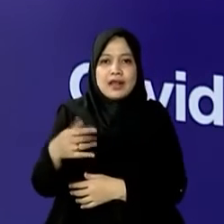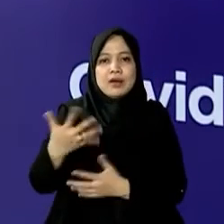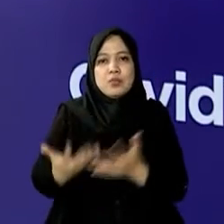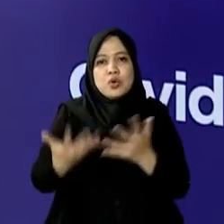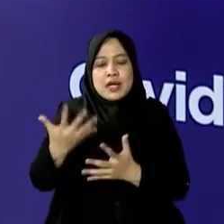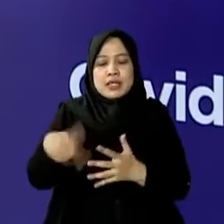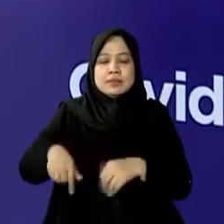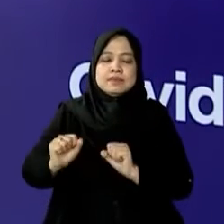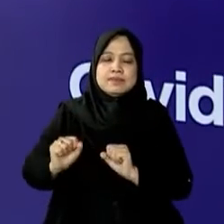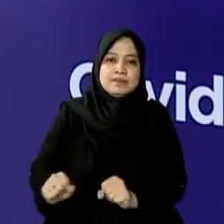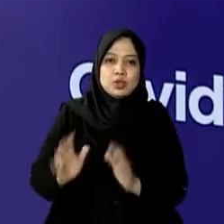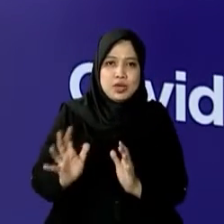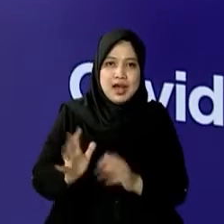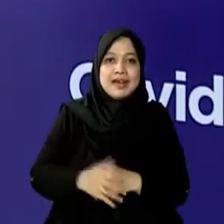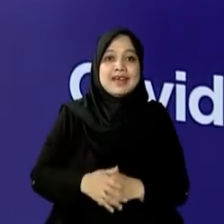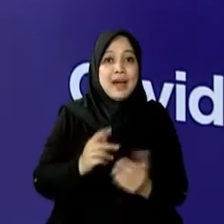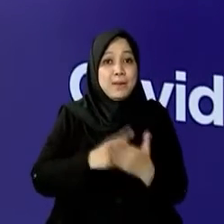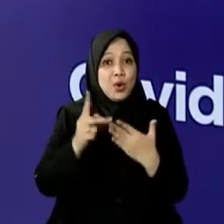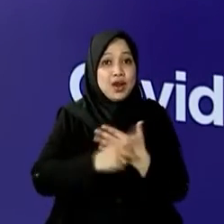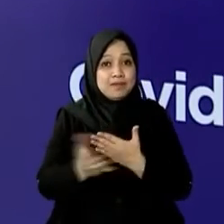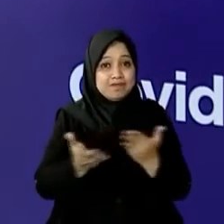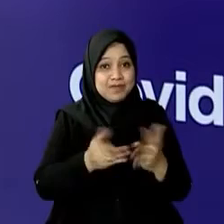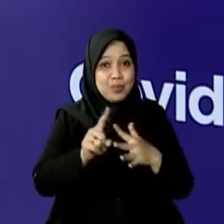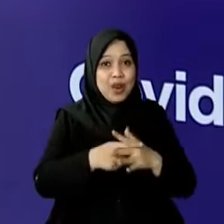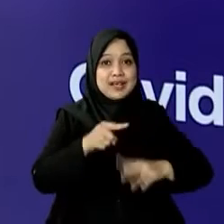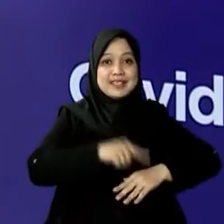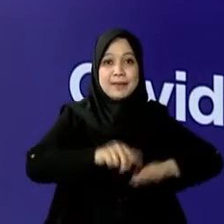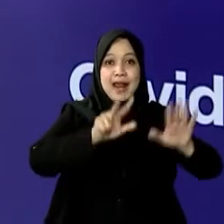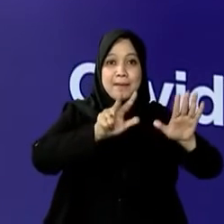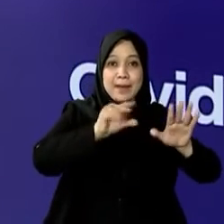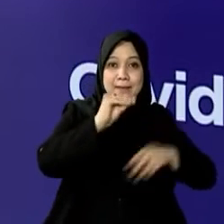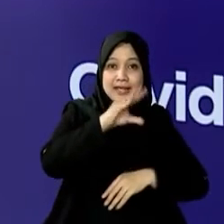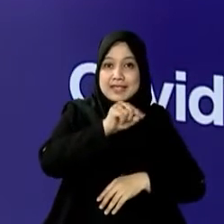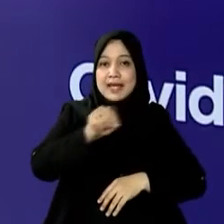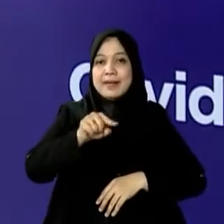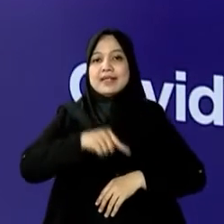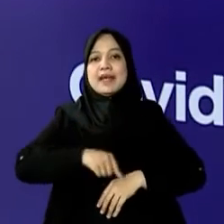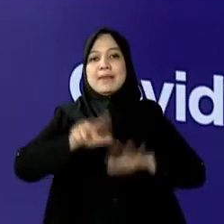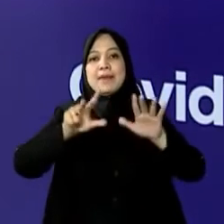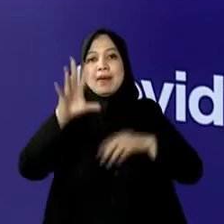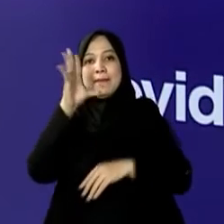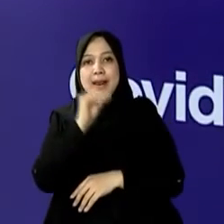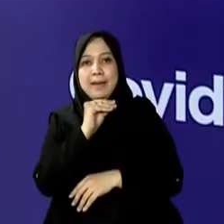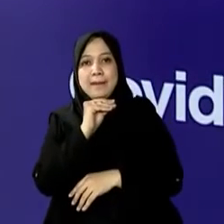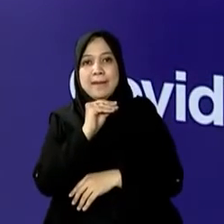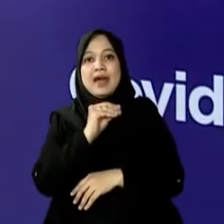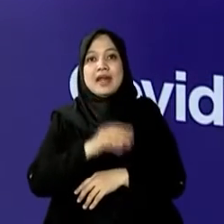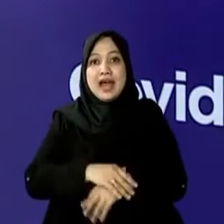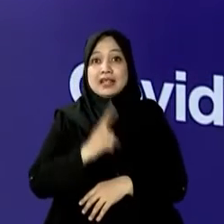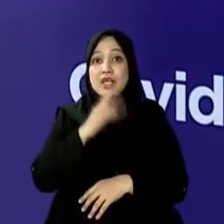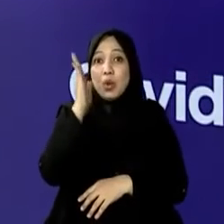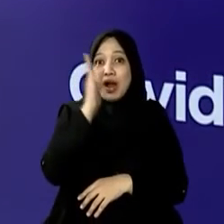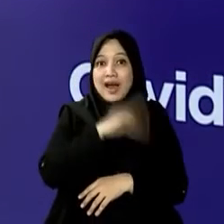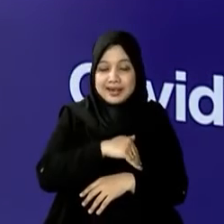nah kami tersedia dari 08.00 08.00 konseling itupun dalam satu hari bisa mencapai 30